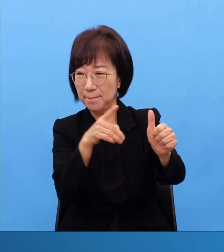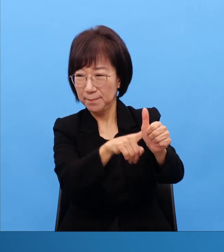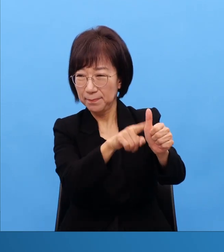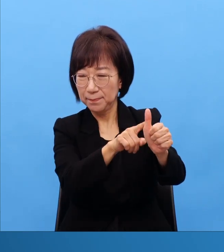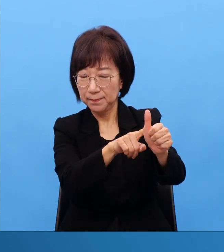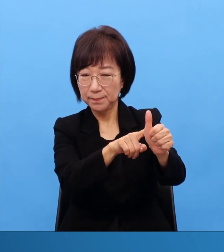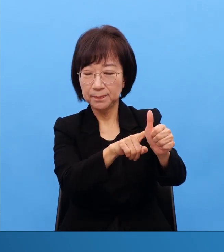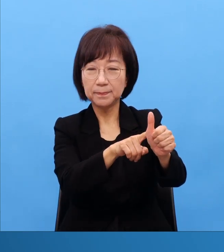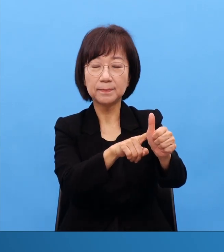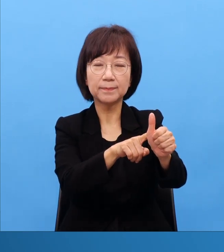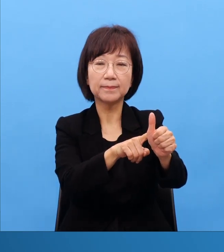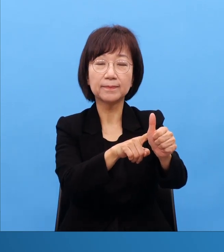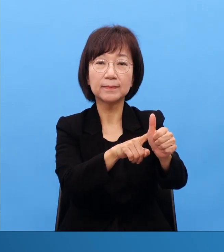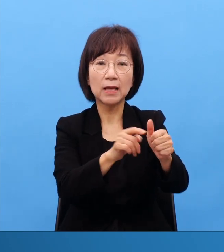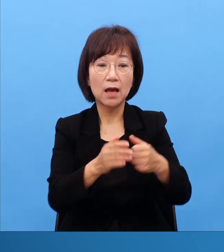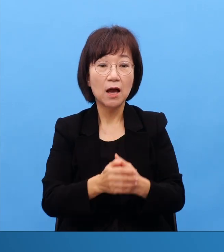법에